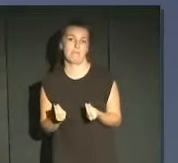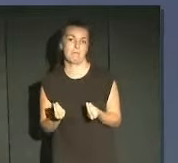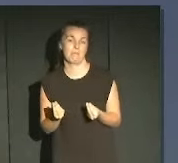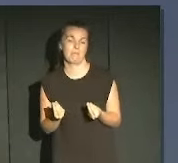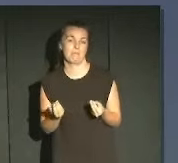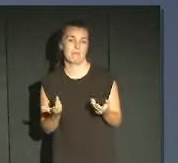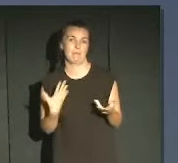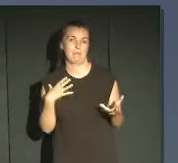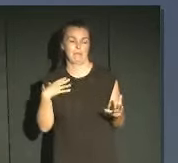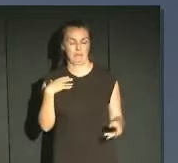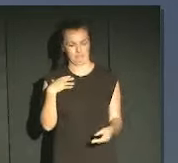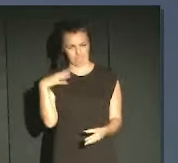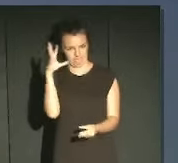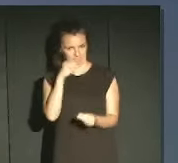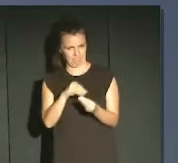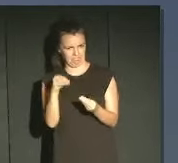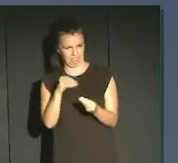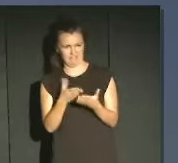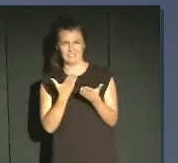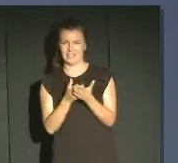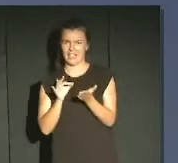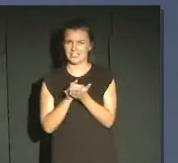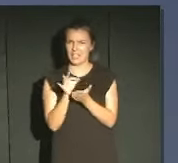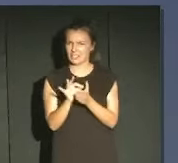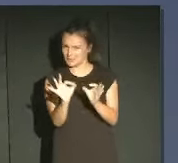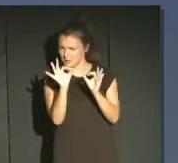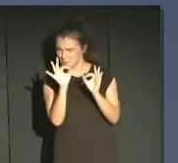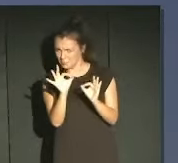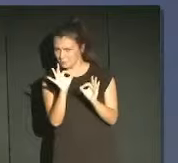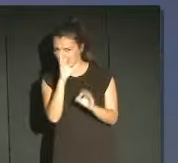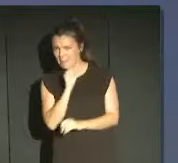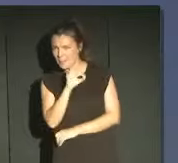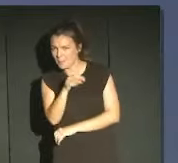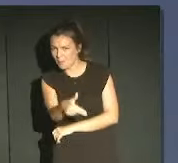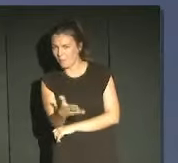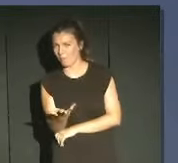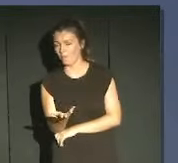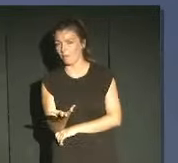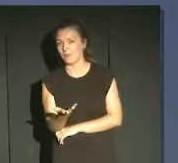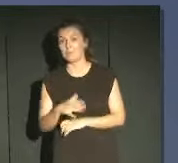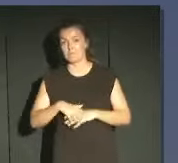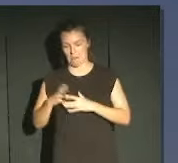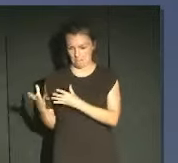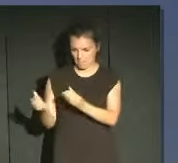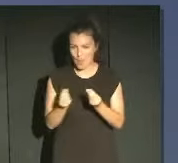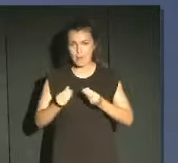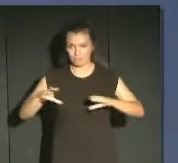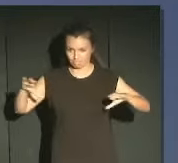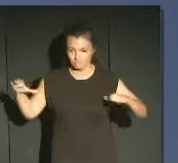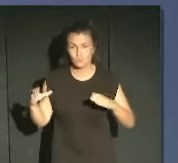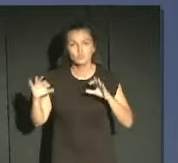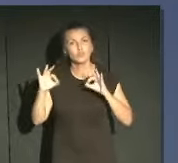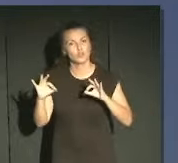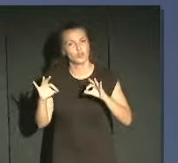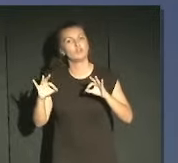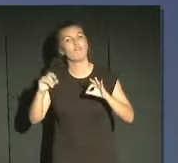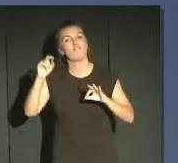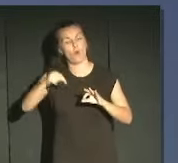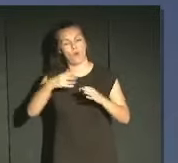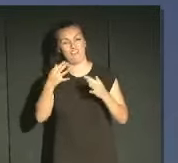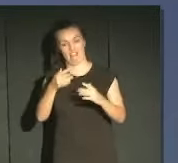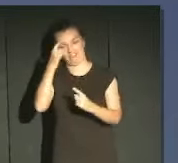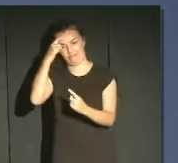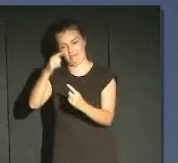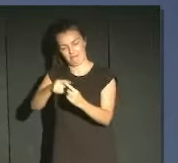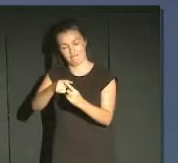demande même est-ce que c'est pas une stratégie qui est calculée si on doit faire peup effectivement faisons peup notamment sur cette question de